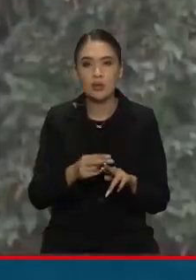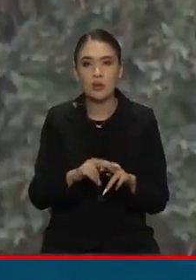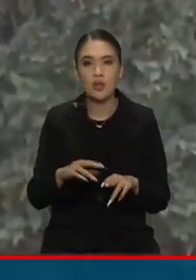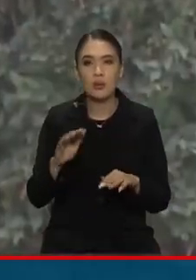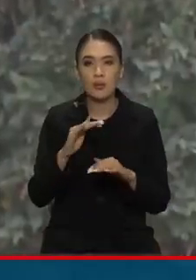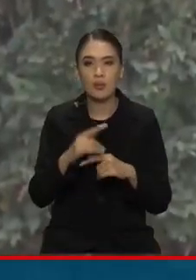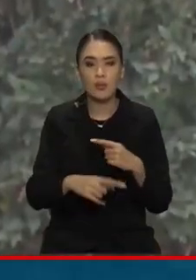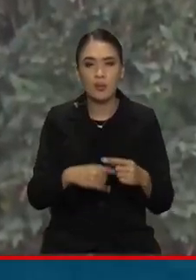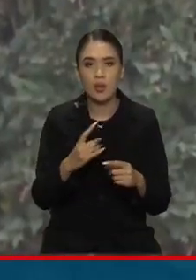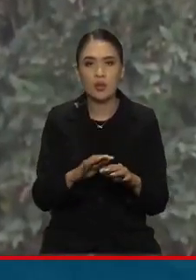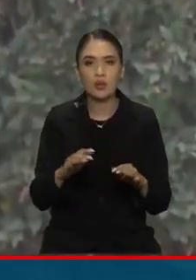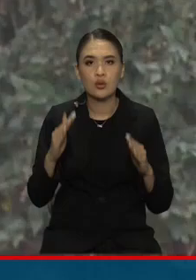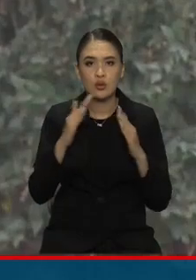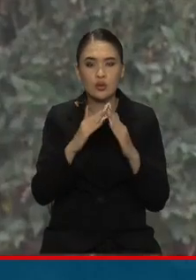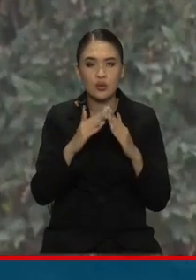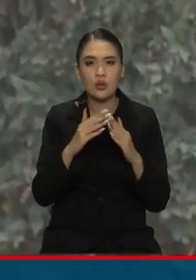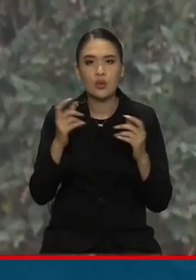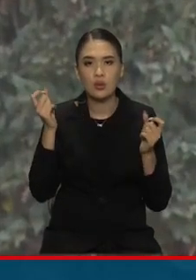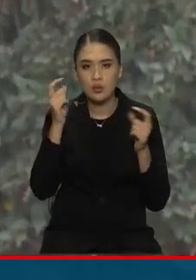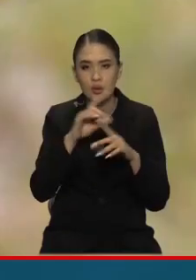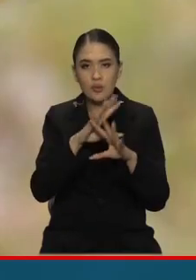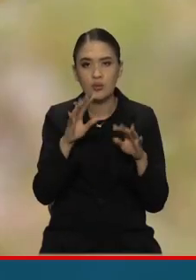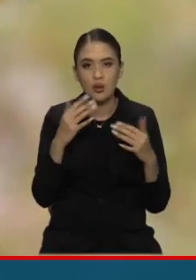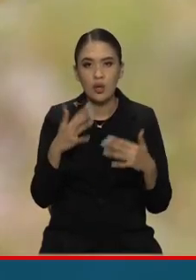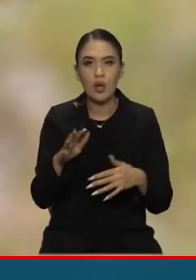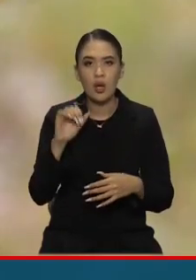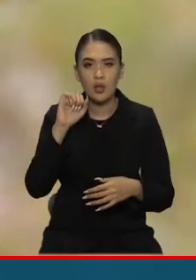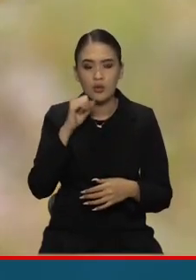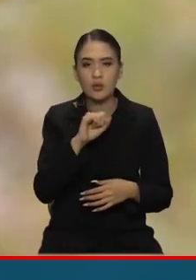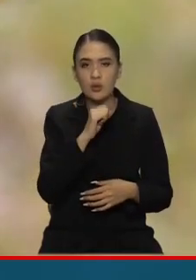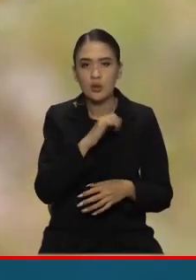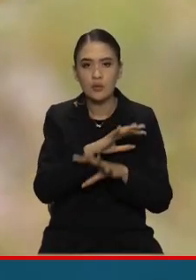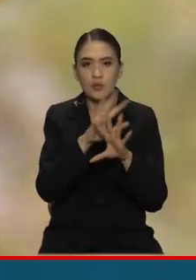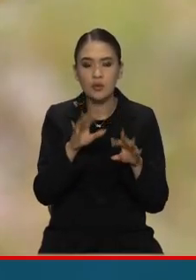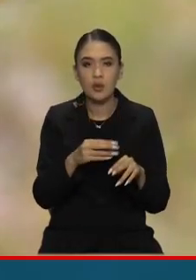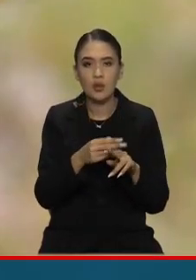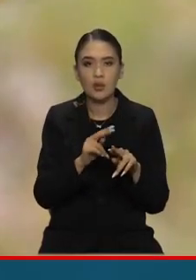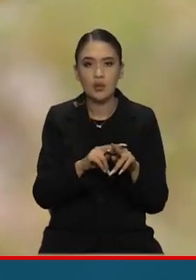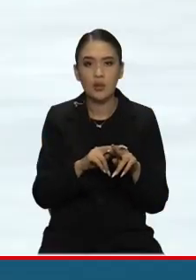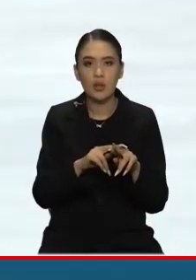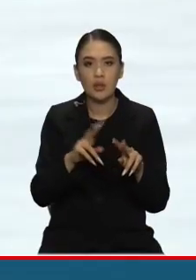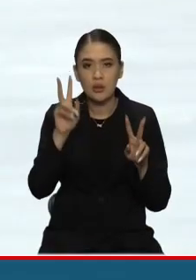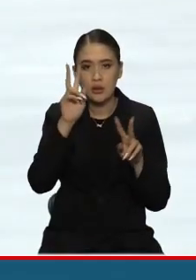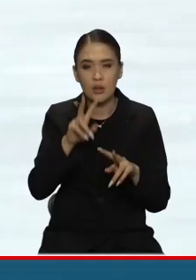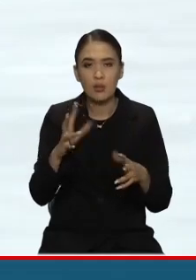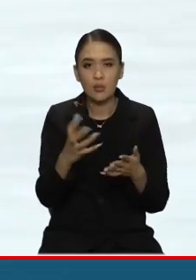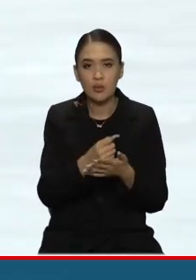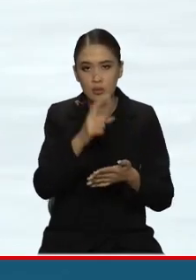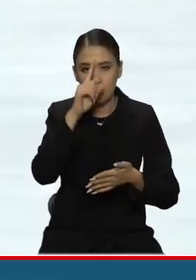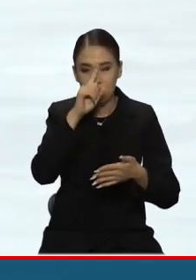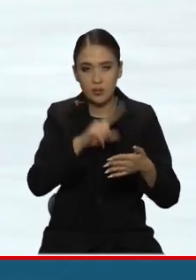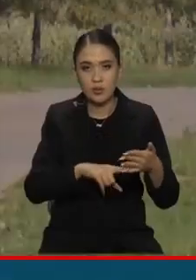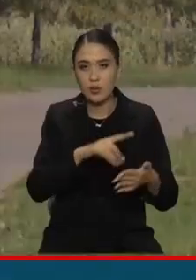үй телефондарын біліп мазалай бастайды. Ал қарт адамдар дербес дерегінің қолды болғанын білмегендіктен олардың арбауына түсіп